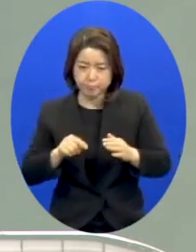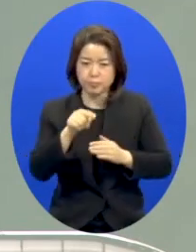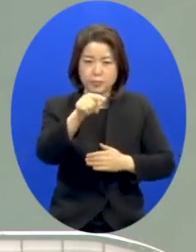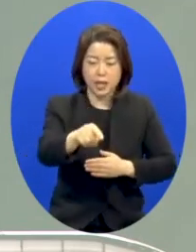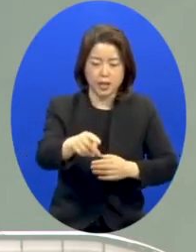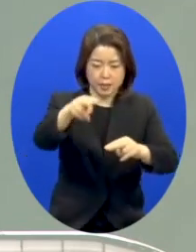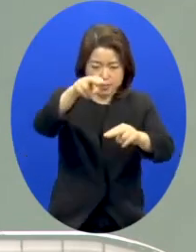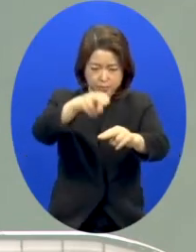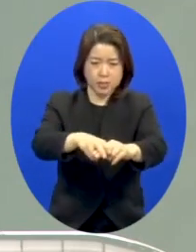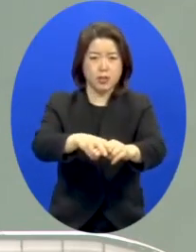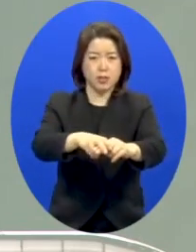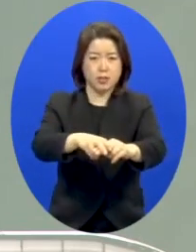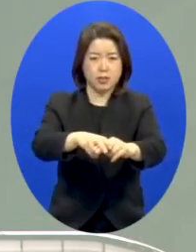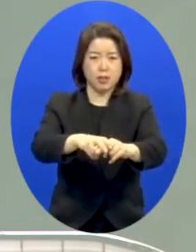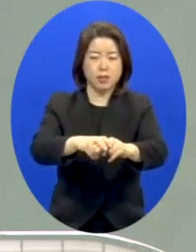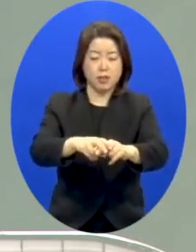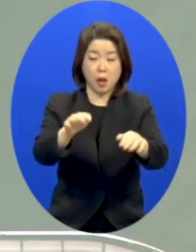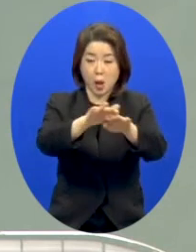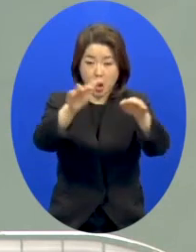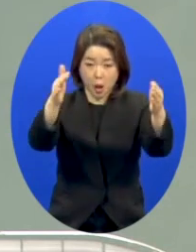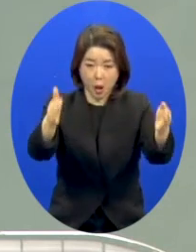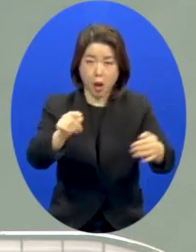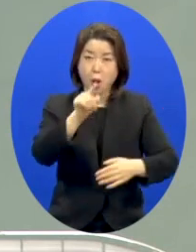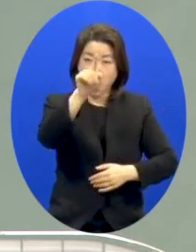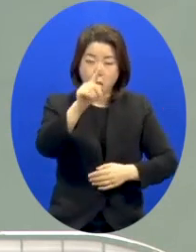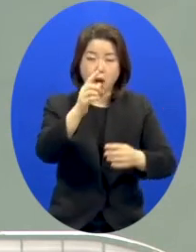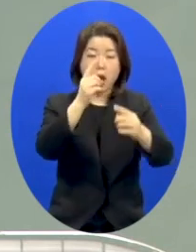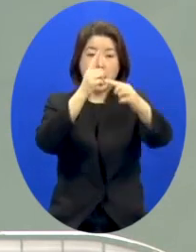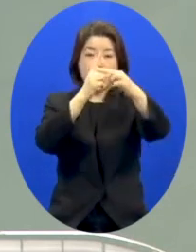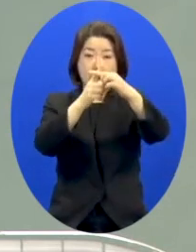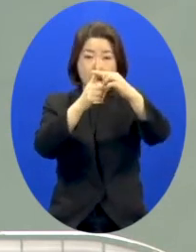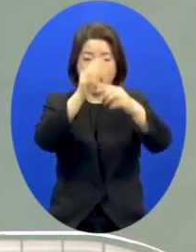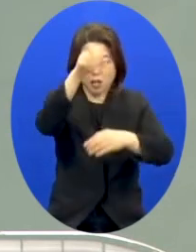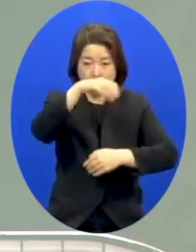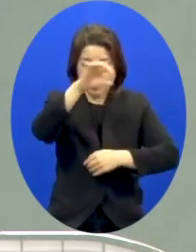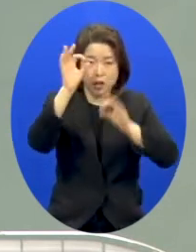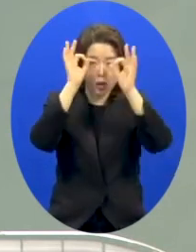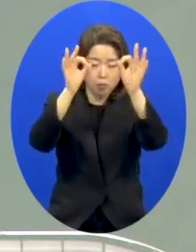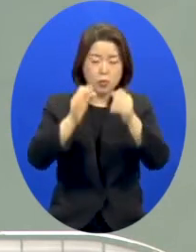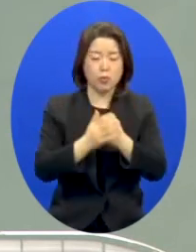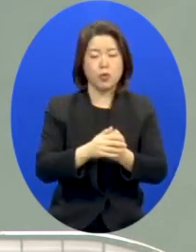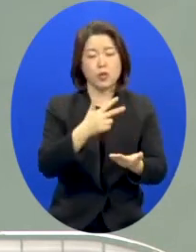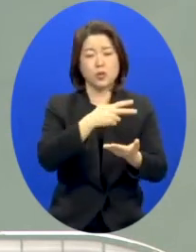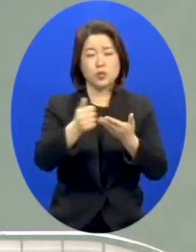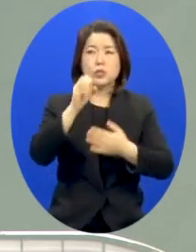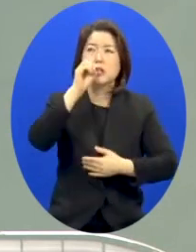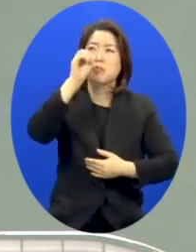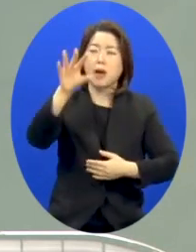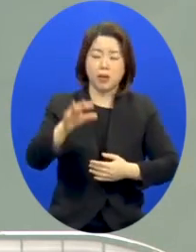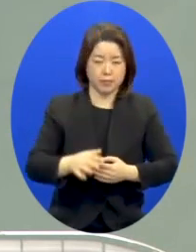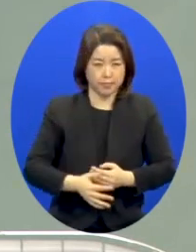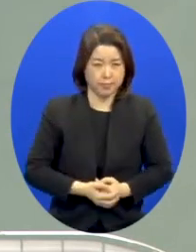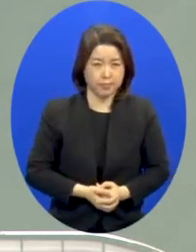앞자리에 앉아서 강단에 있는 십자가를 보면서 주님께 그렇게 말했어요